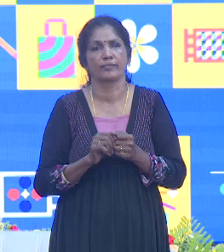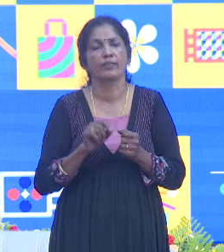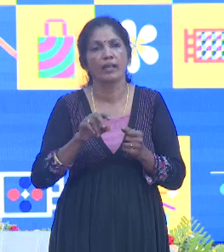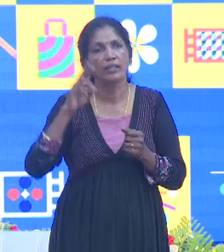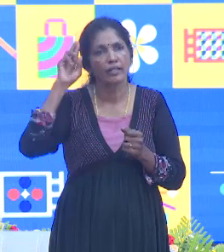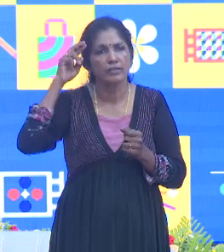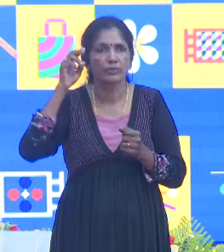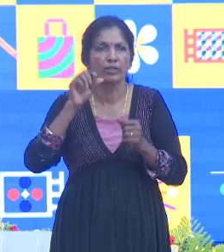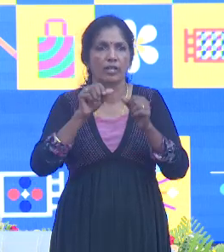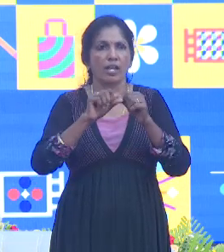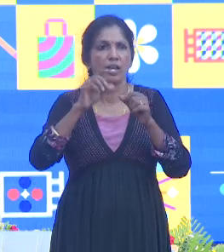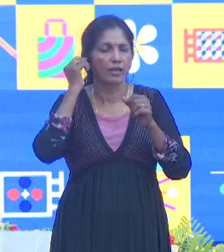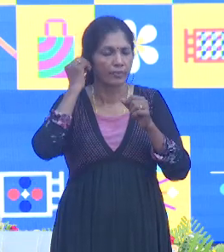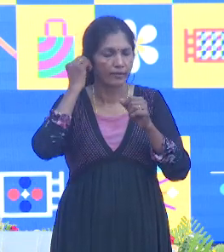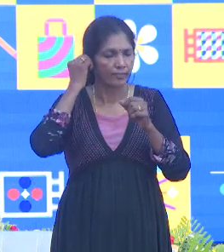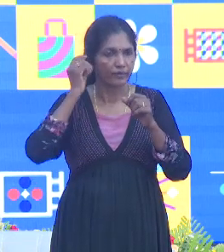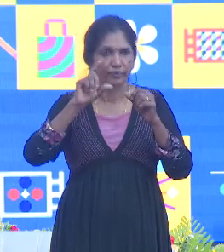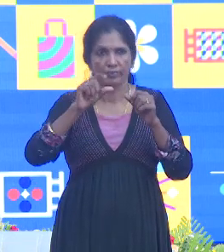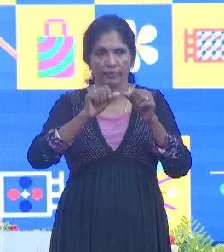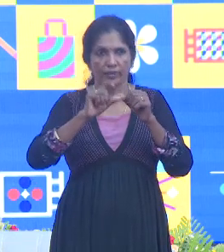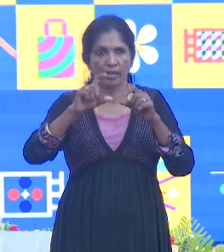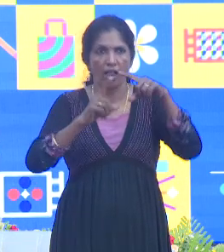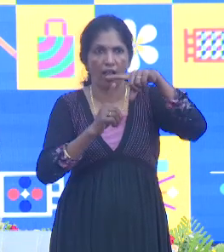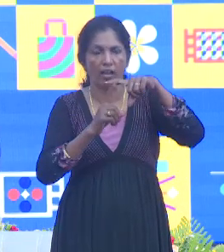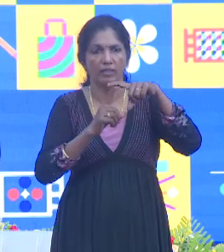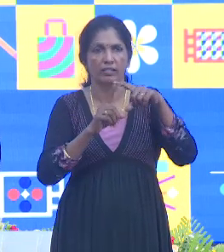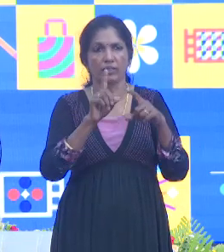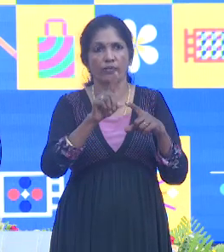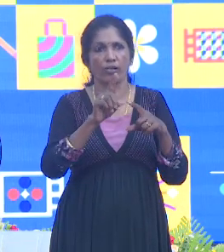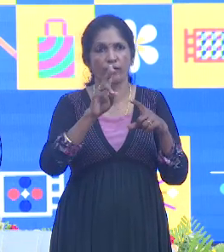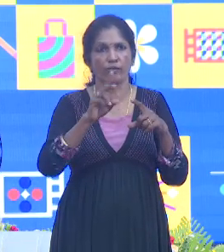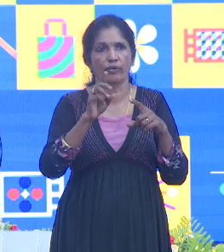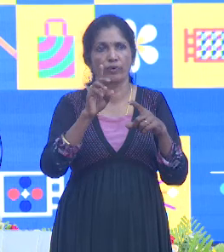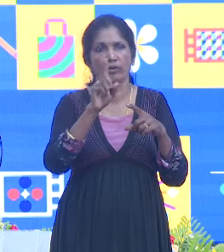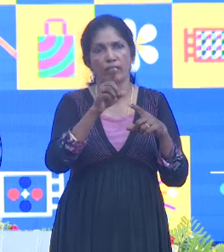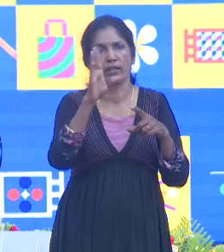Act 1 of 1964 എന്ന നിയമത്തെ അറിയപ്പെടുന്നു.